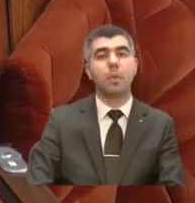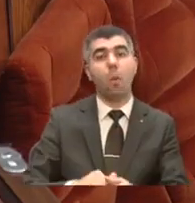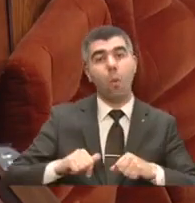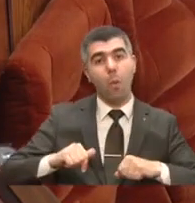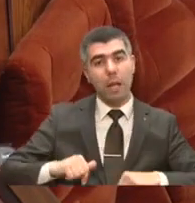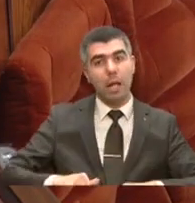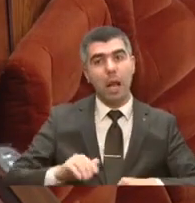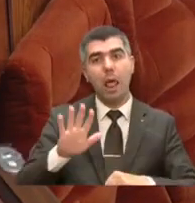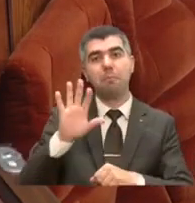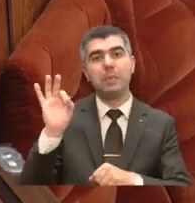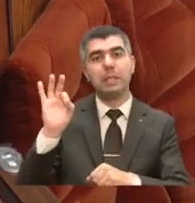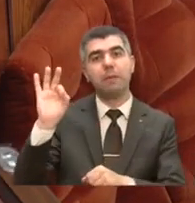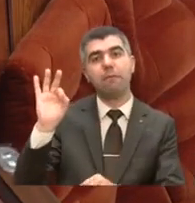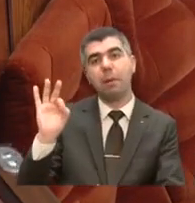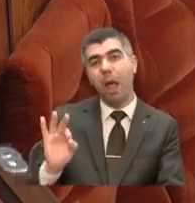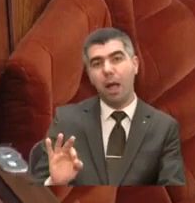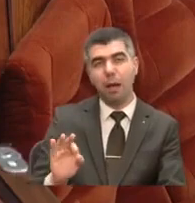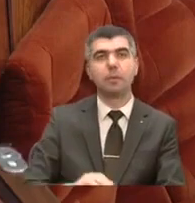50%، وعندنا